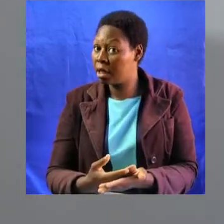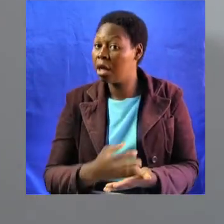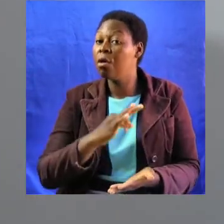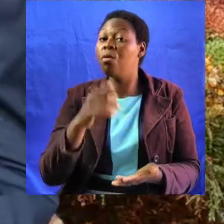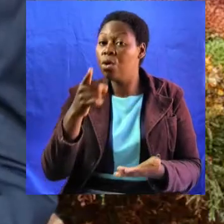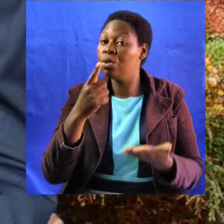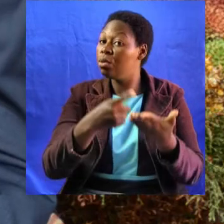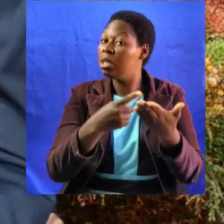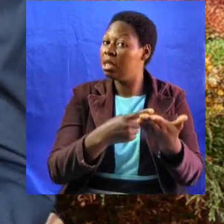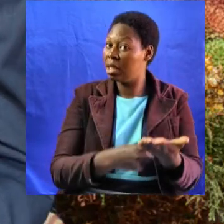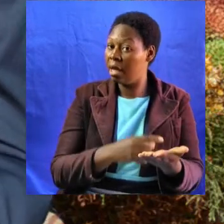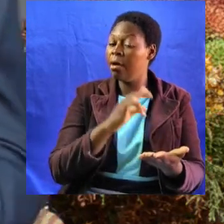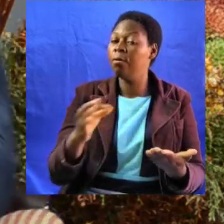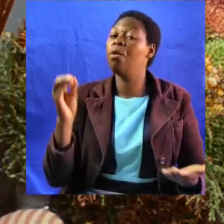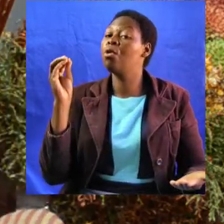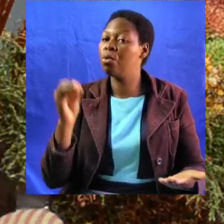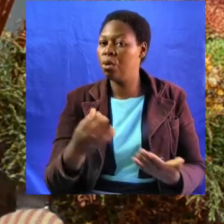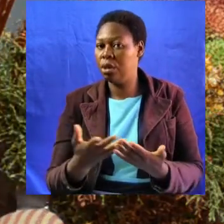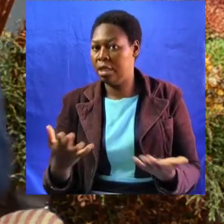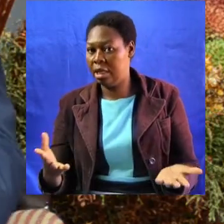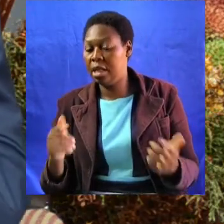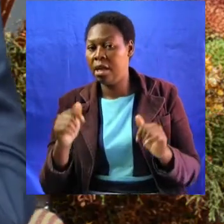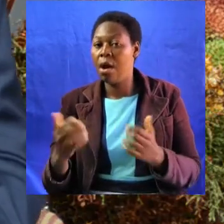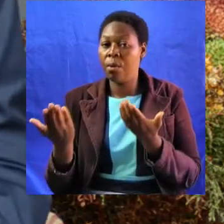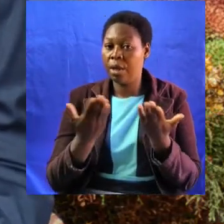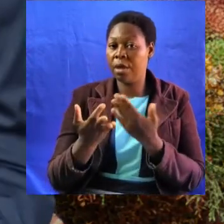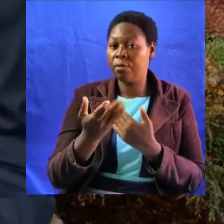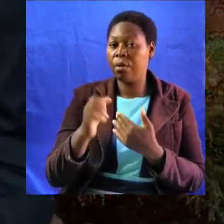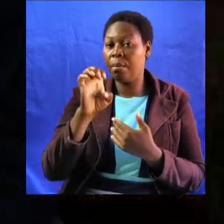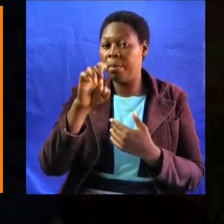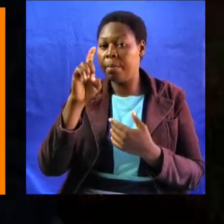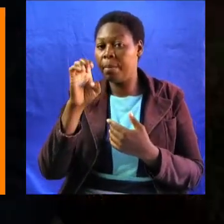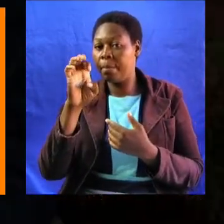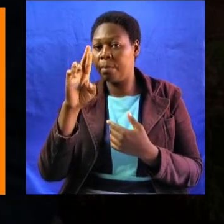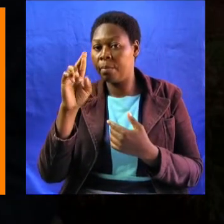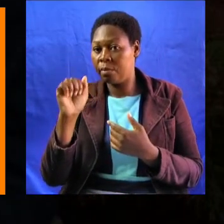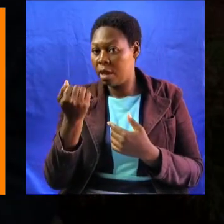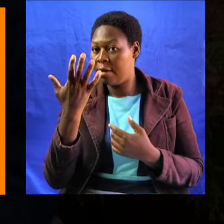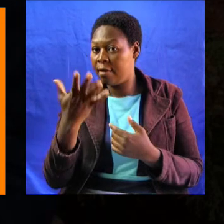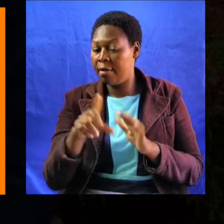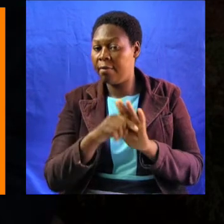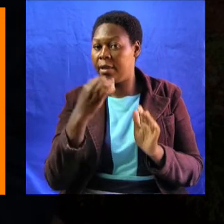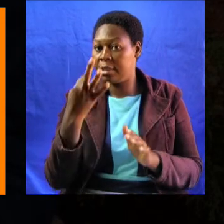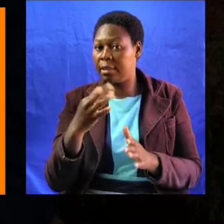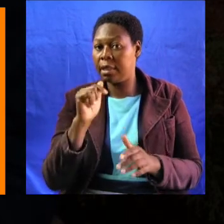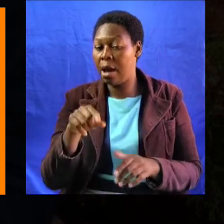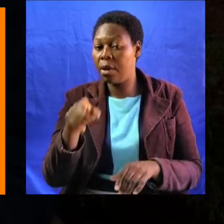for good. Chiverenga verse 3 to 5 ya Ezra 5. Ezra 5 verse 3. Zvino panguva